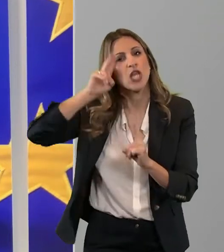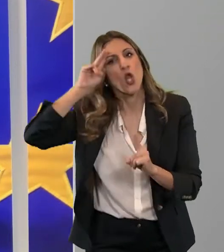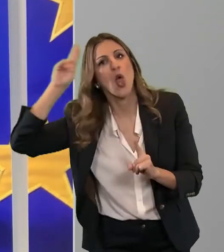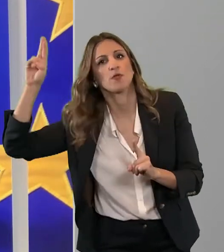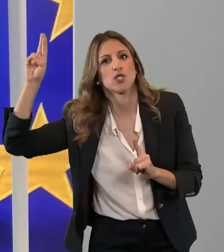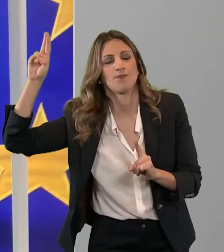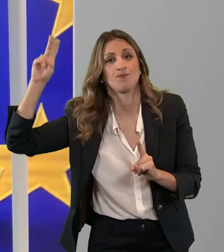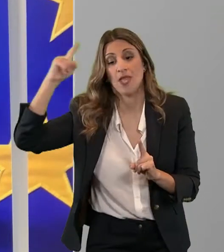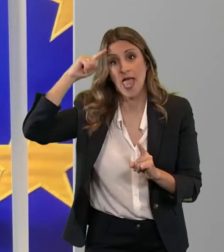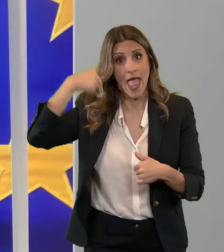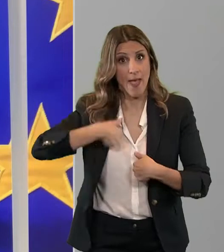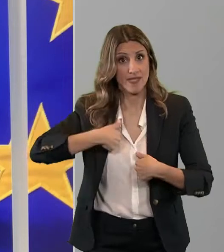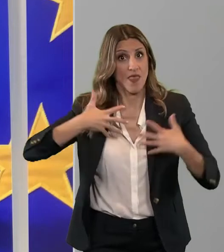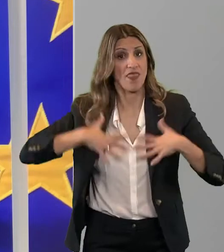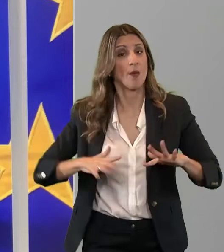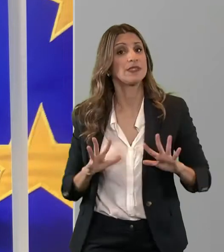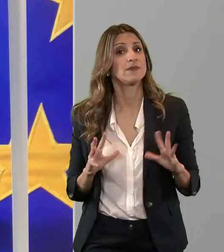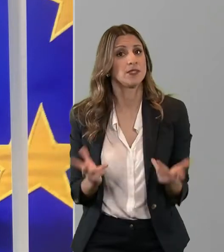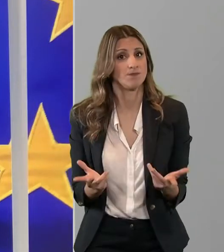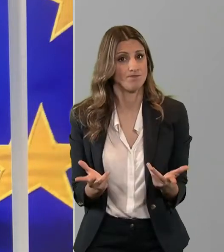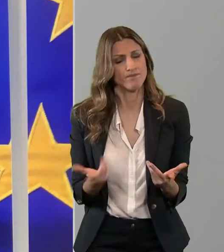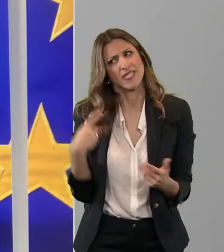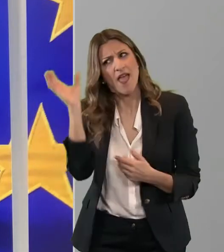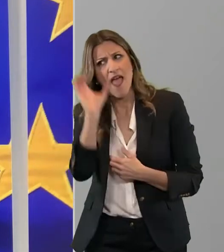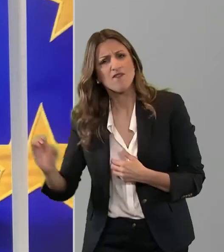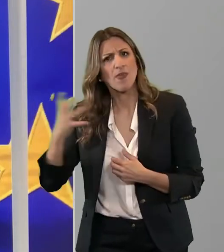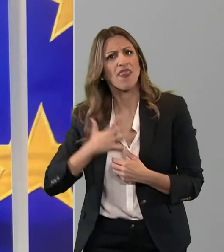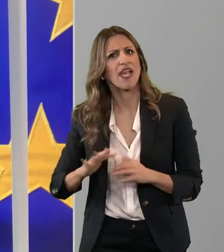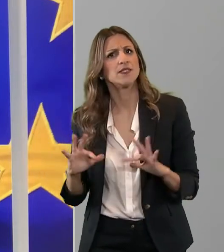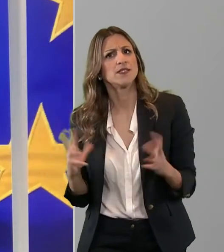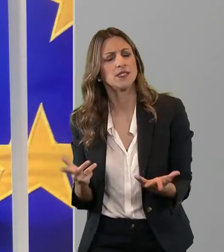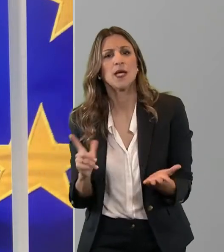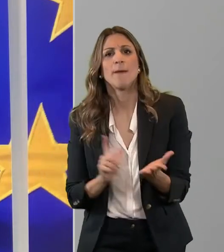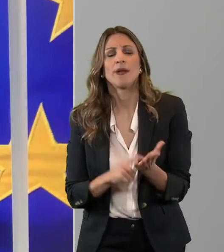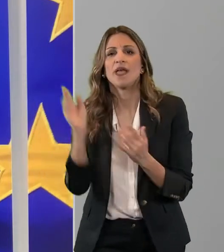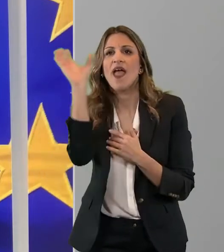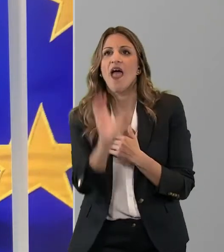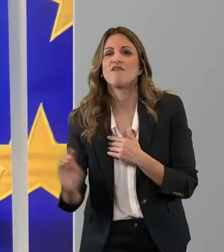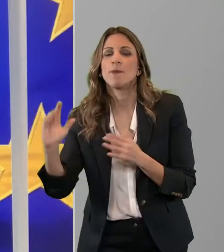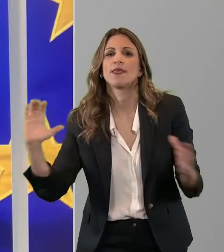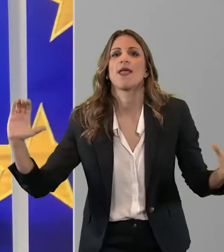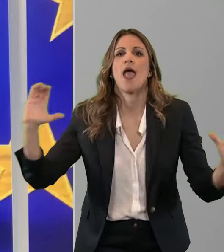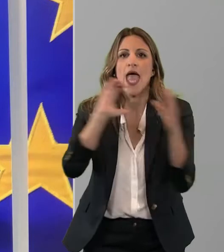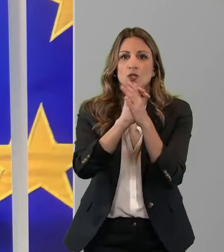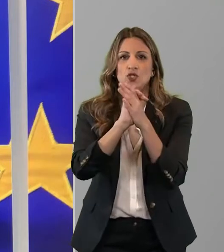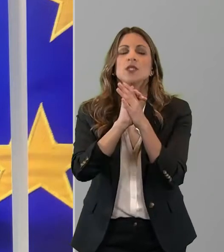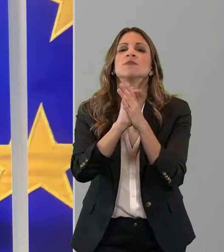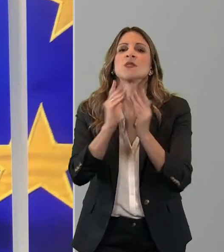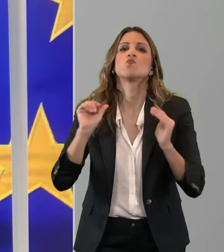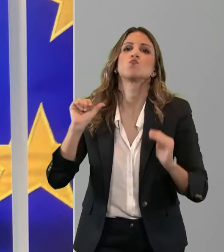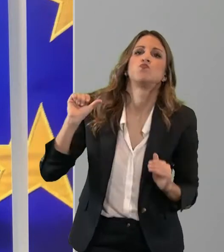Η δικιά μας η φιλοδοξία, η μεγάλη ευρωπαϊκή φιλοδοξία, είναι να κάνουμε την Ευρωπαϊκή Ένωση μια